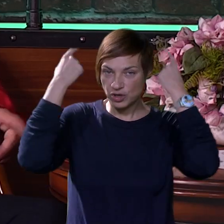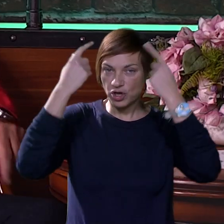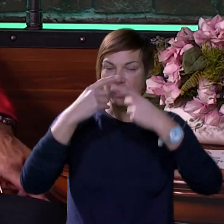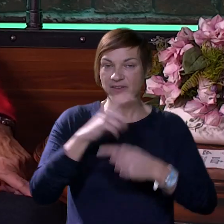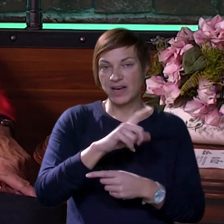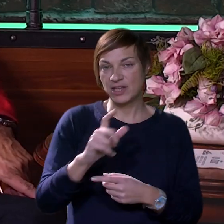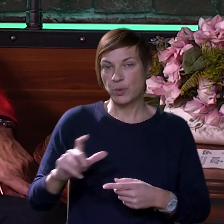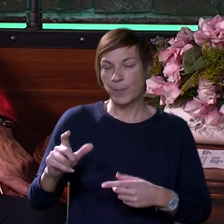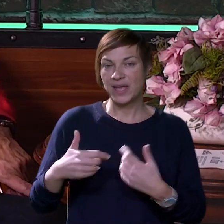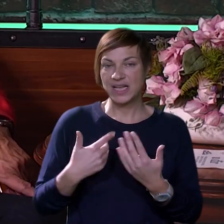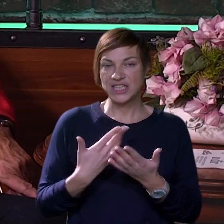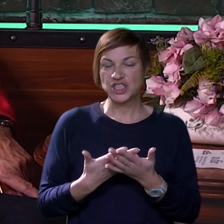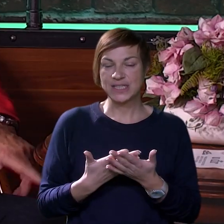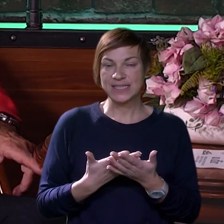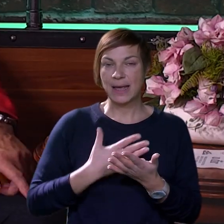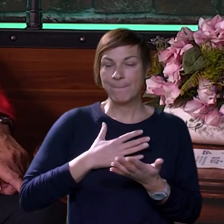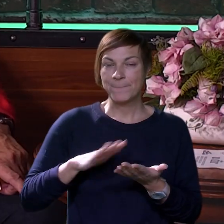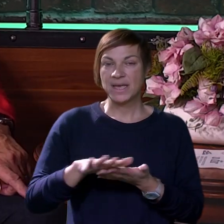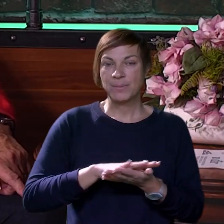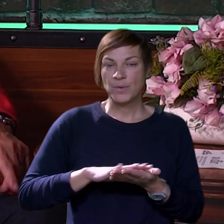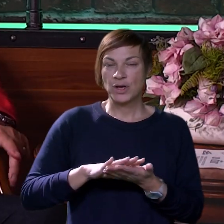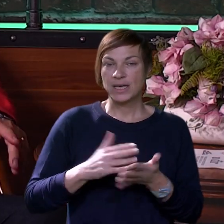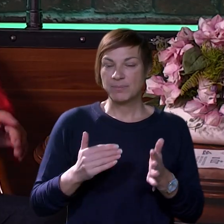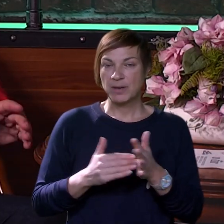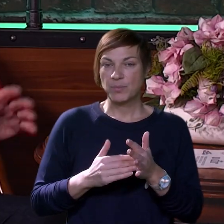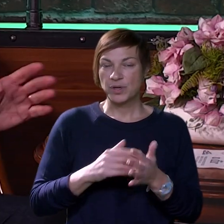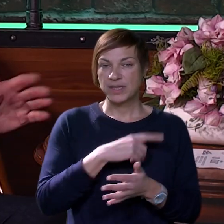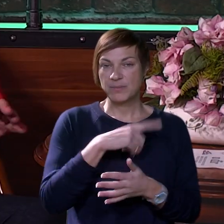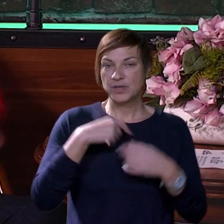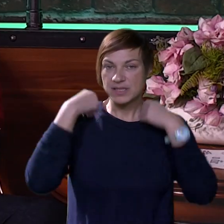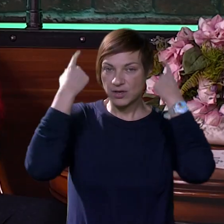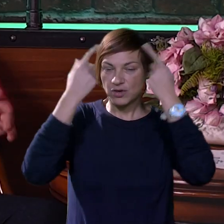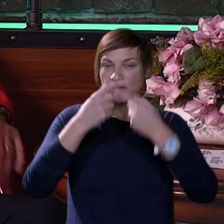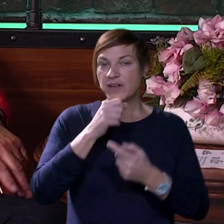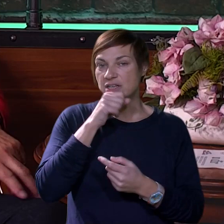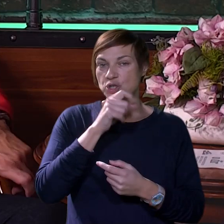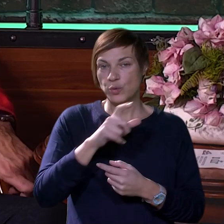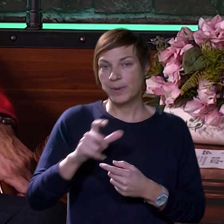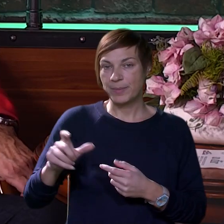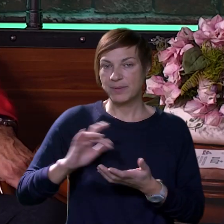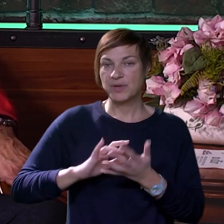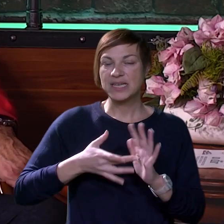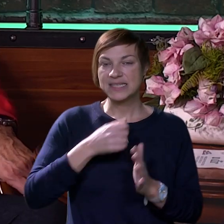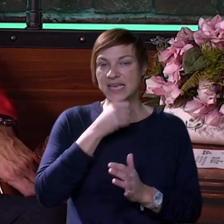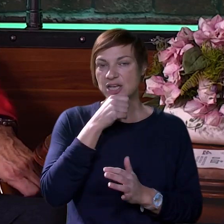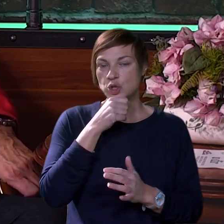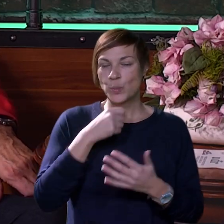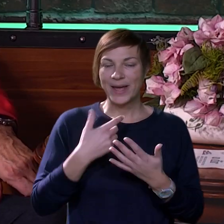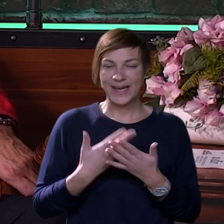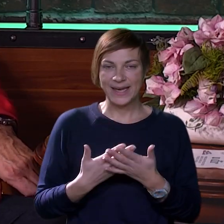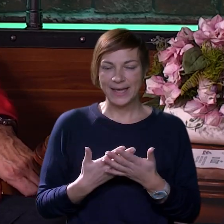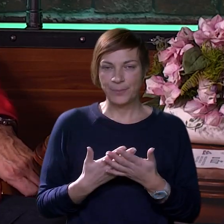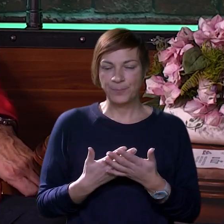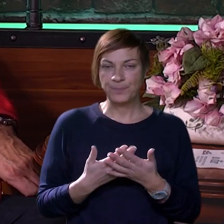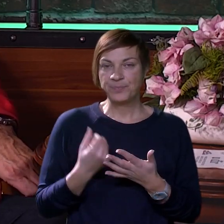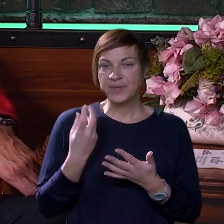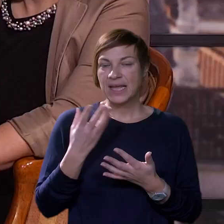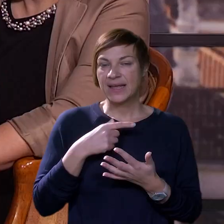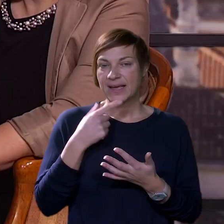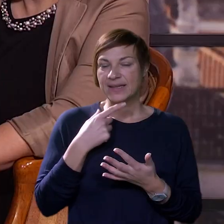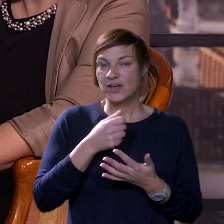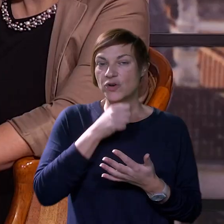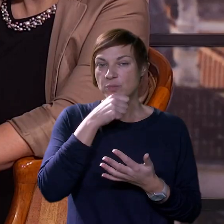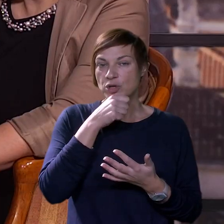Konavala do Pelješca, tako da na taj način mi pokrivamo i potrebe ljudi iz Konavala, Župe, Primorje, tako da. Jes, jes.